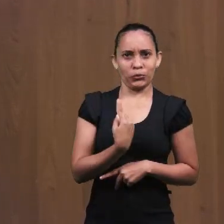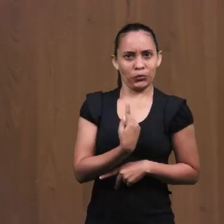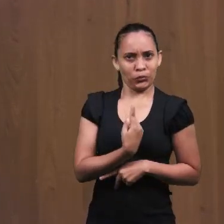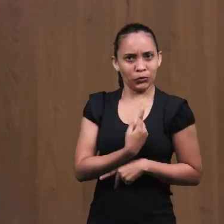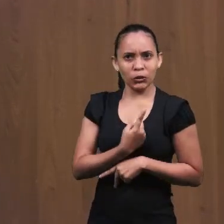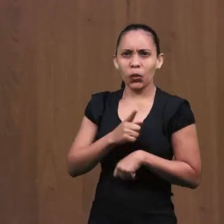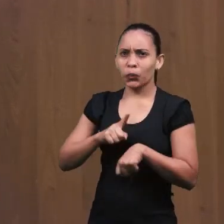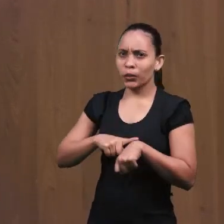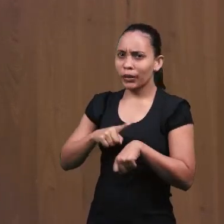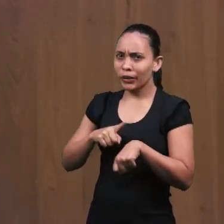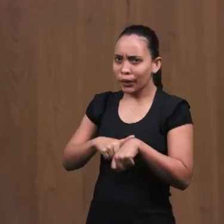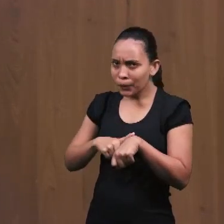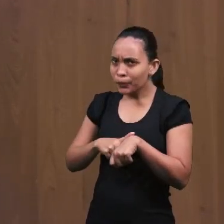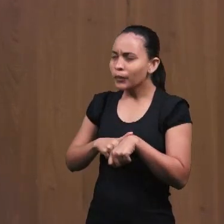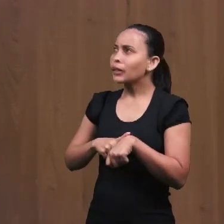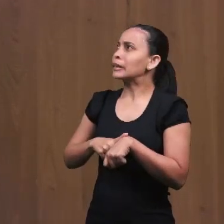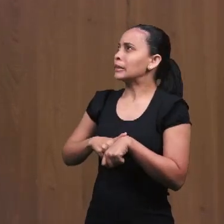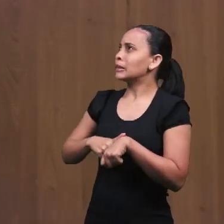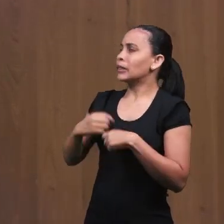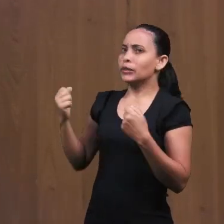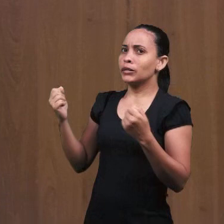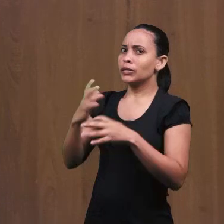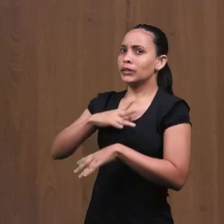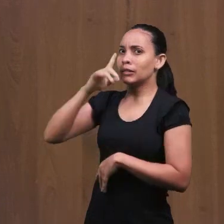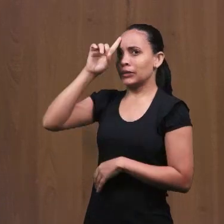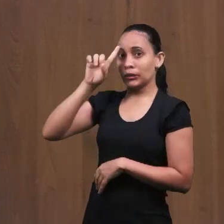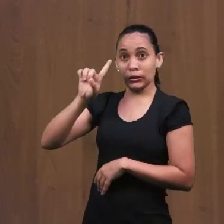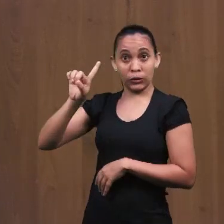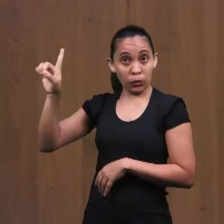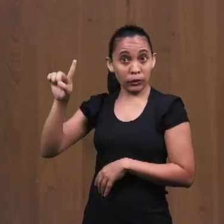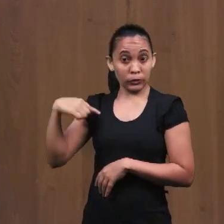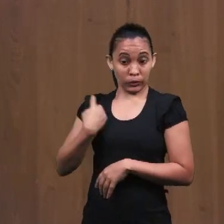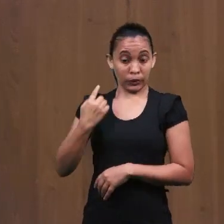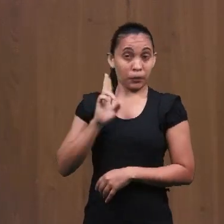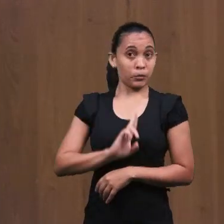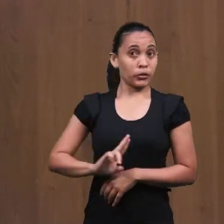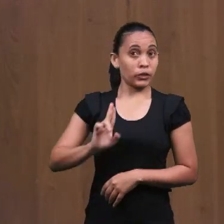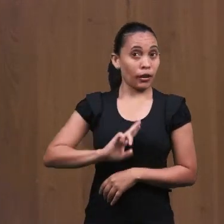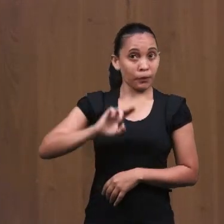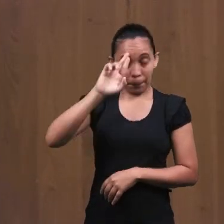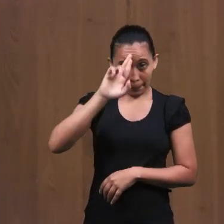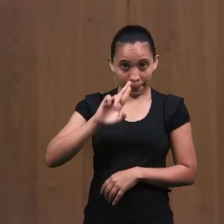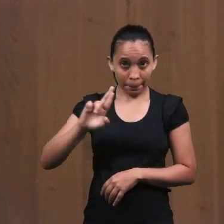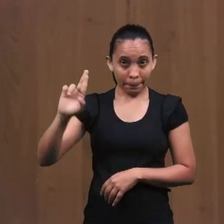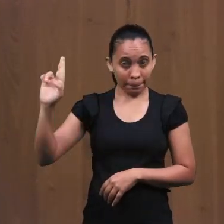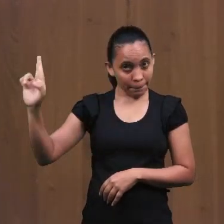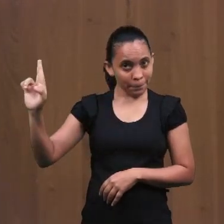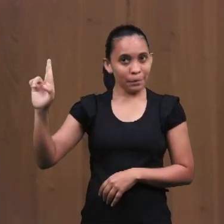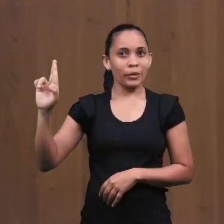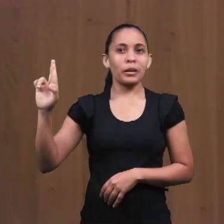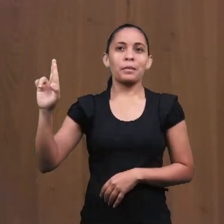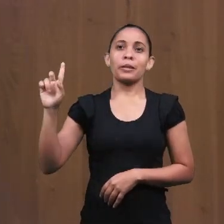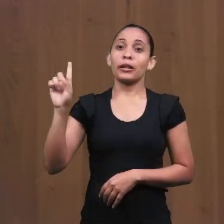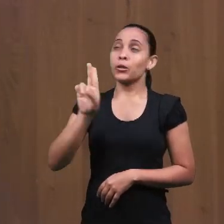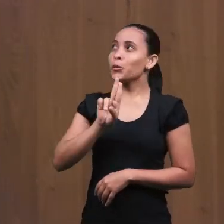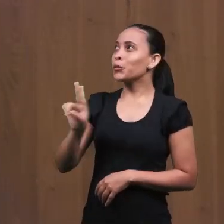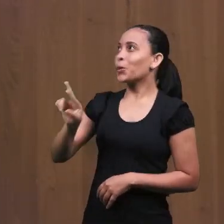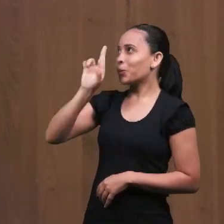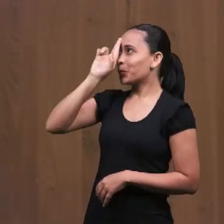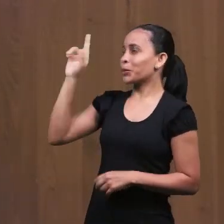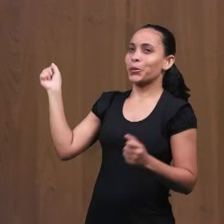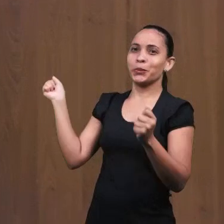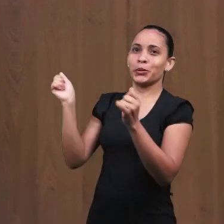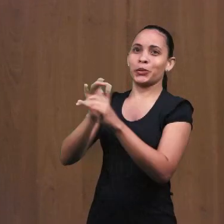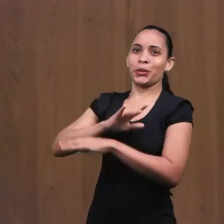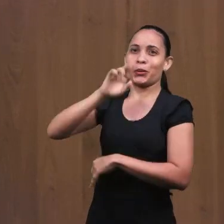chaque jour plus en étant un vase de bénédiction dans sa main, afin que le nom du Seigneur soit glorifié dans